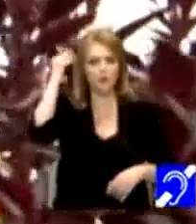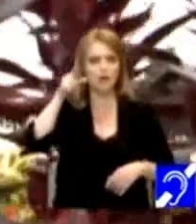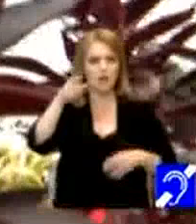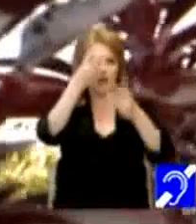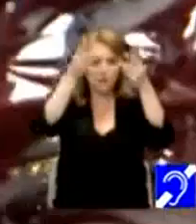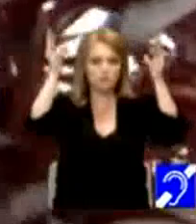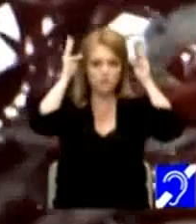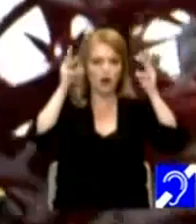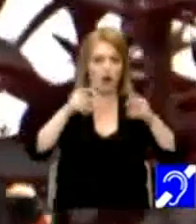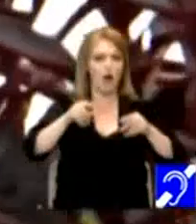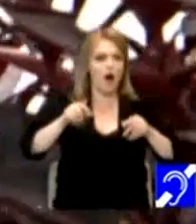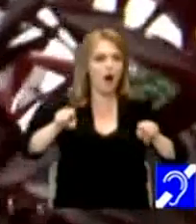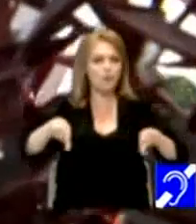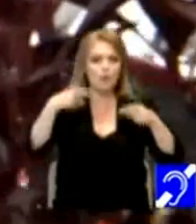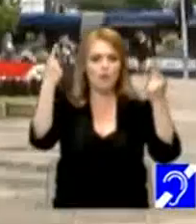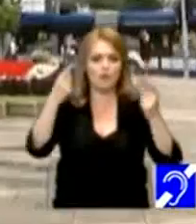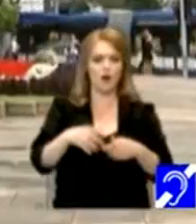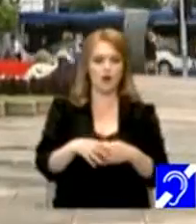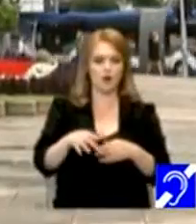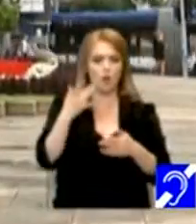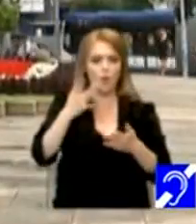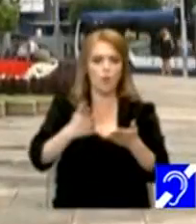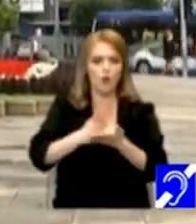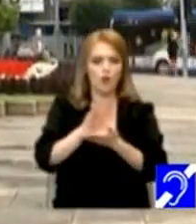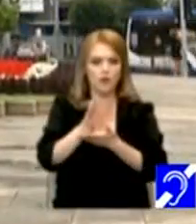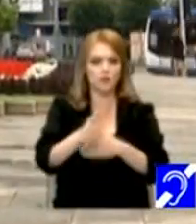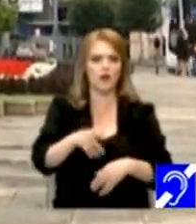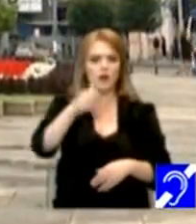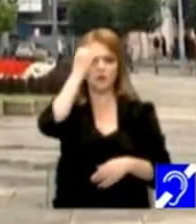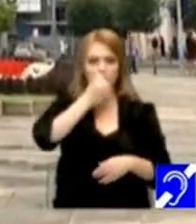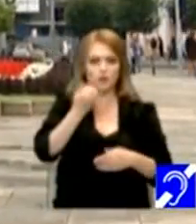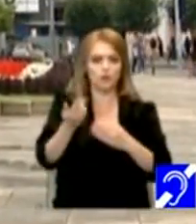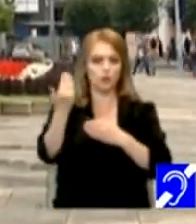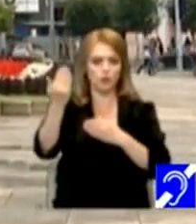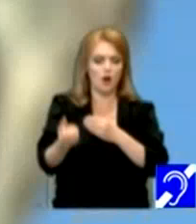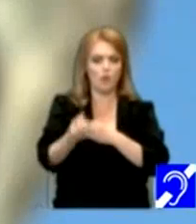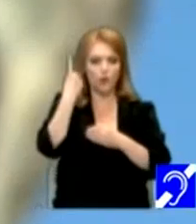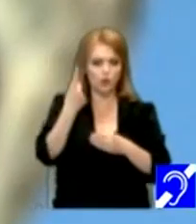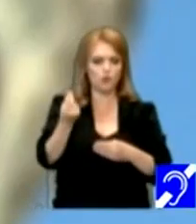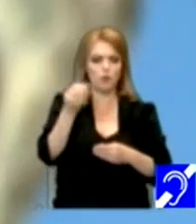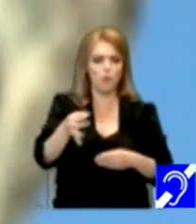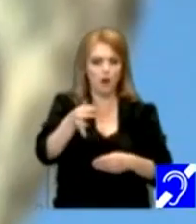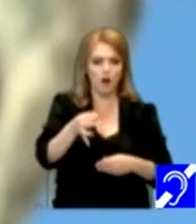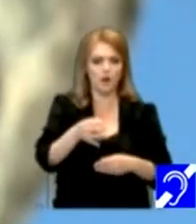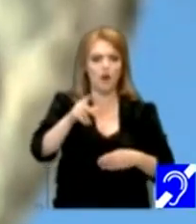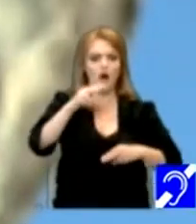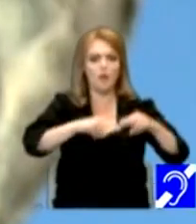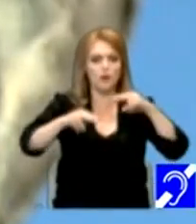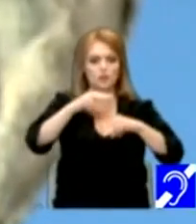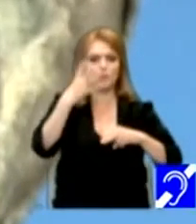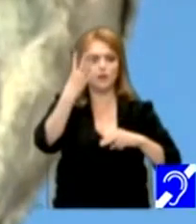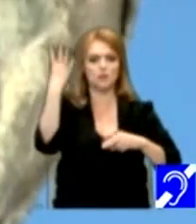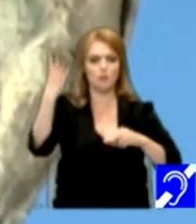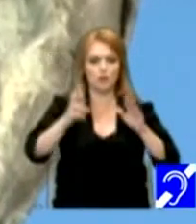a promovat o politică financiară strictă și a emis două monede de argint. A ctitorit 44 de biserici și mănăstiri, iar